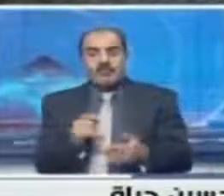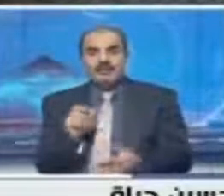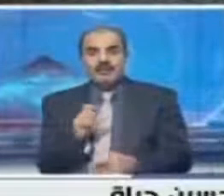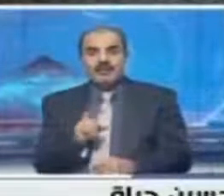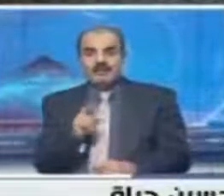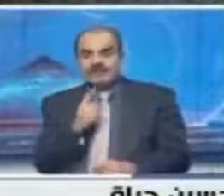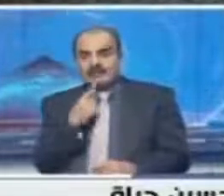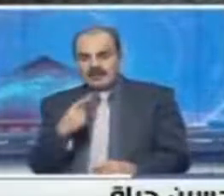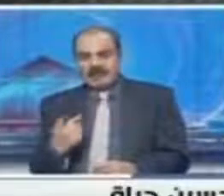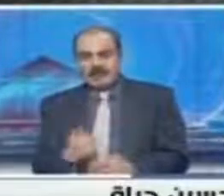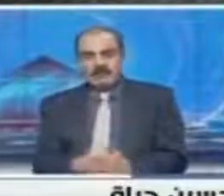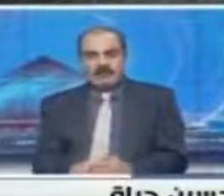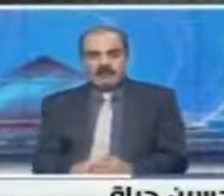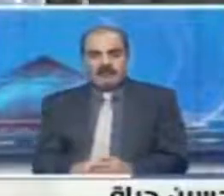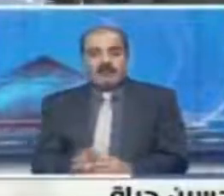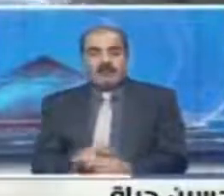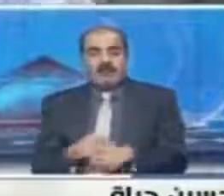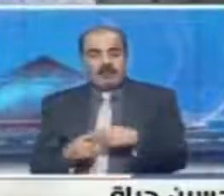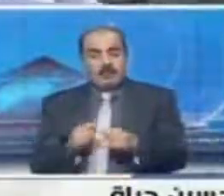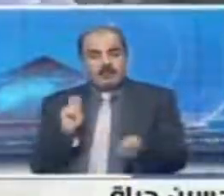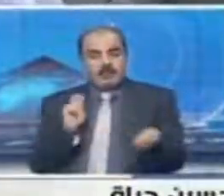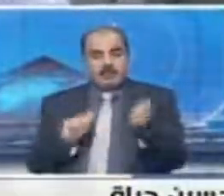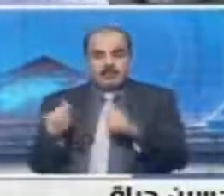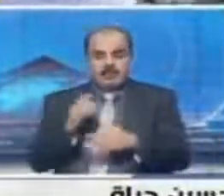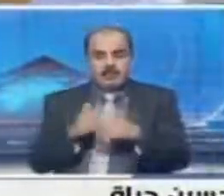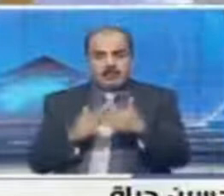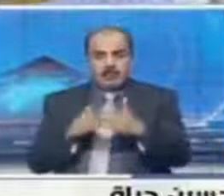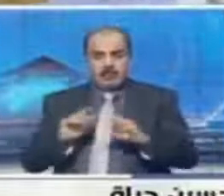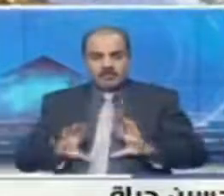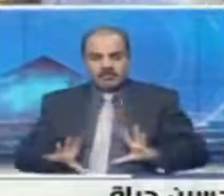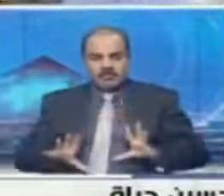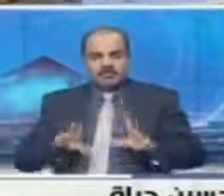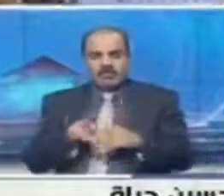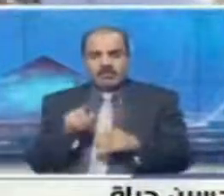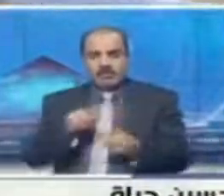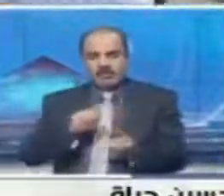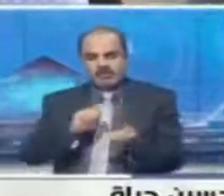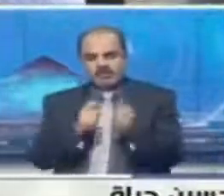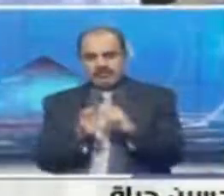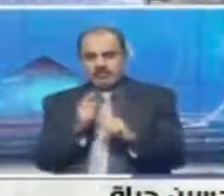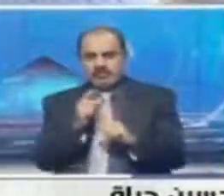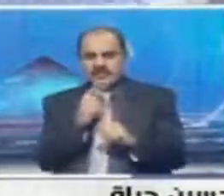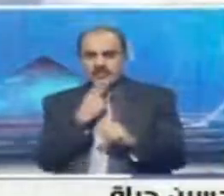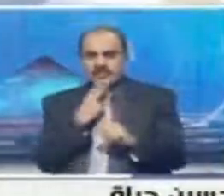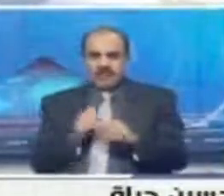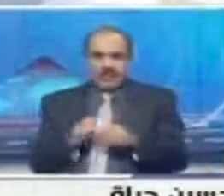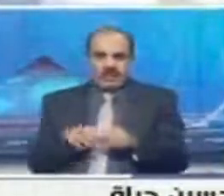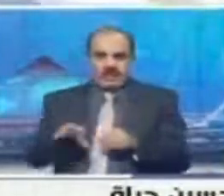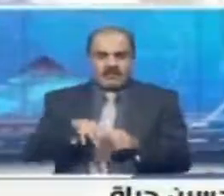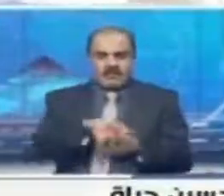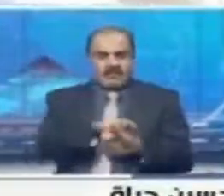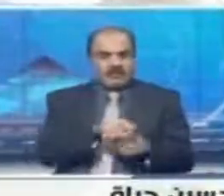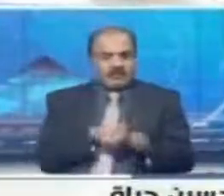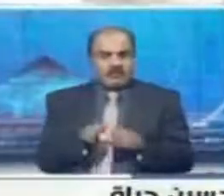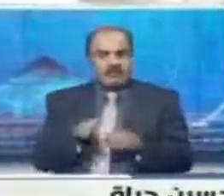من العام الجاري. تفقد كذلك الأعمال الإنشائية لمشروع محطة معالجة صرف صحي كفر أبو الحسن